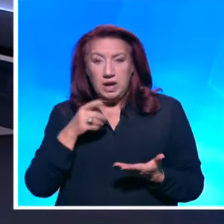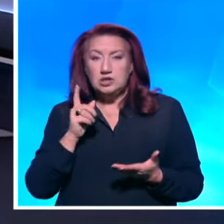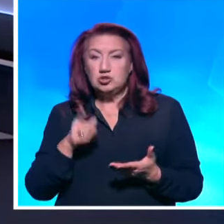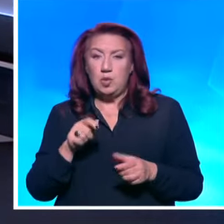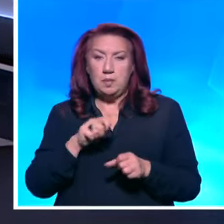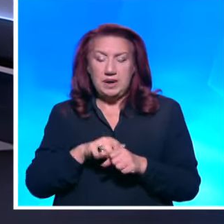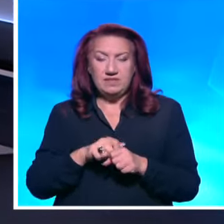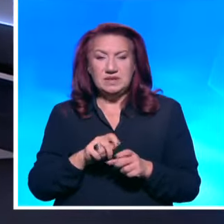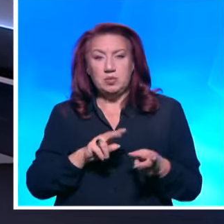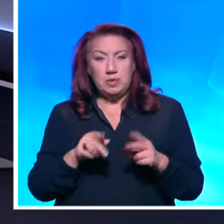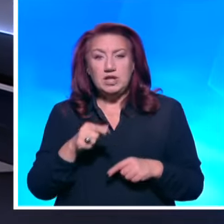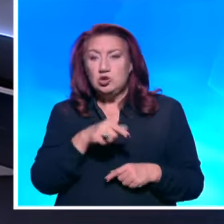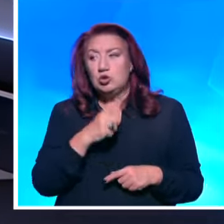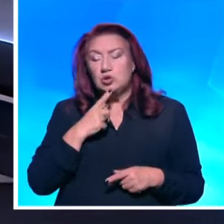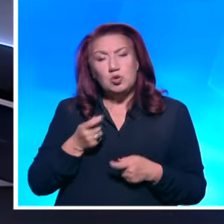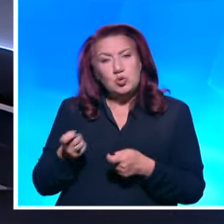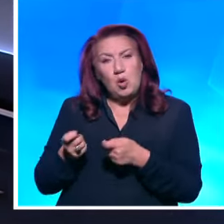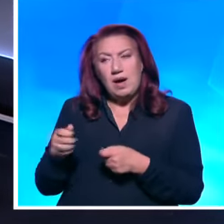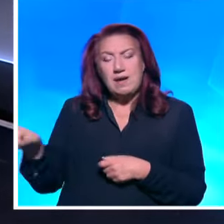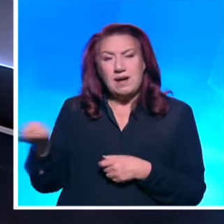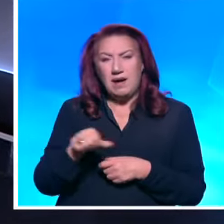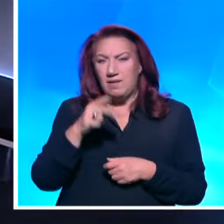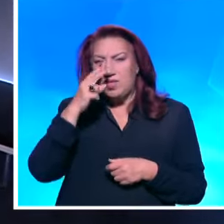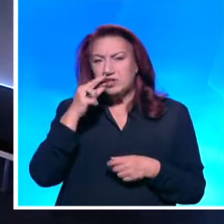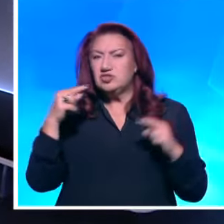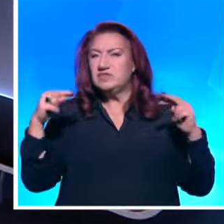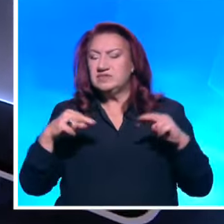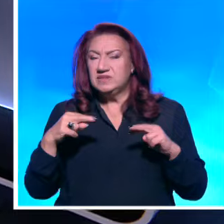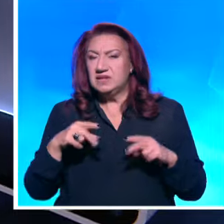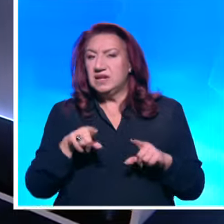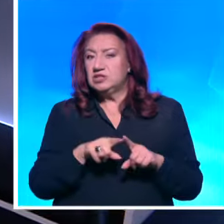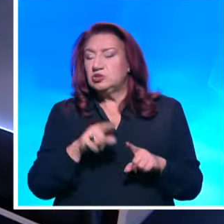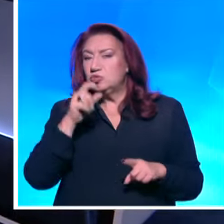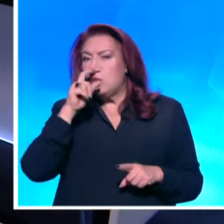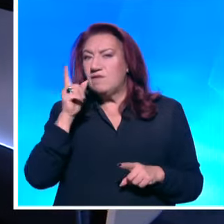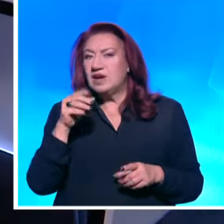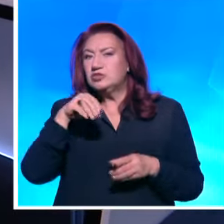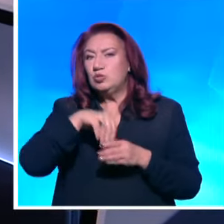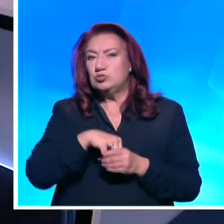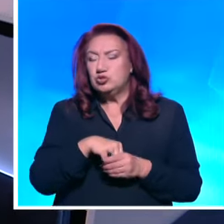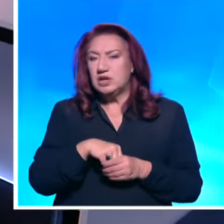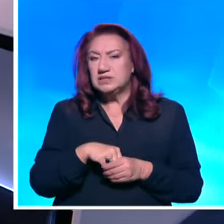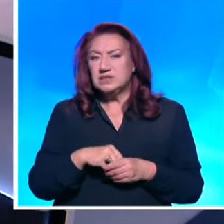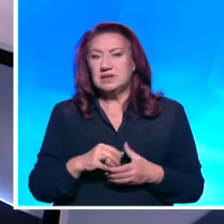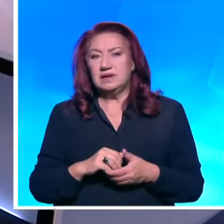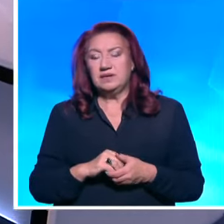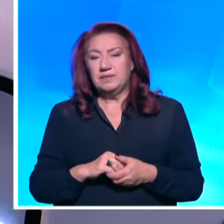подтиква може да също да играе важна роля в тази цялата схема за а